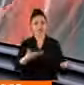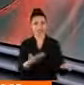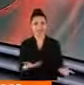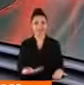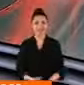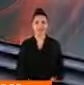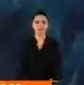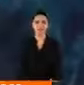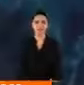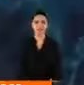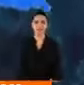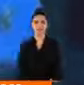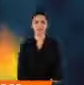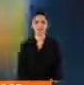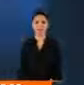diyelim.